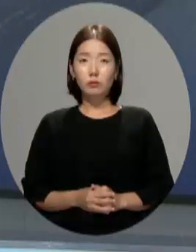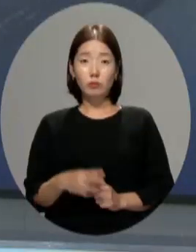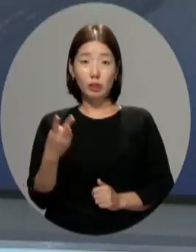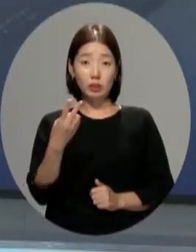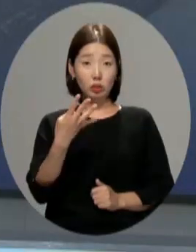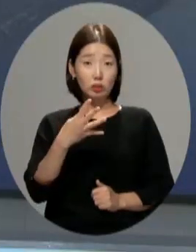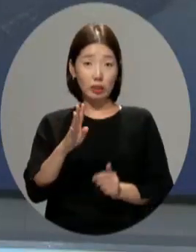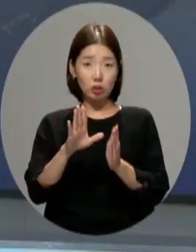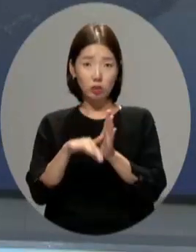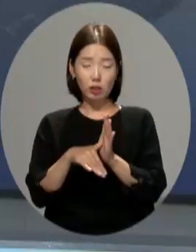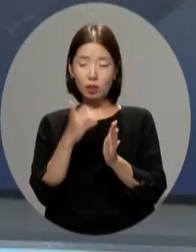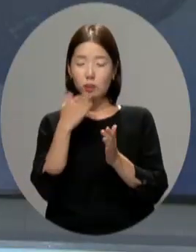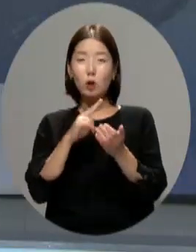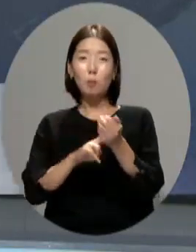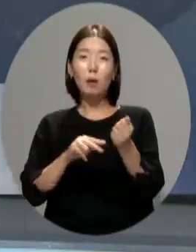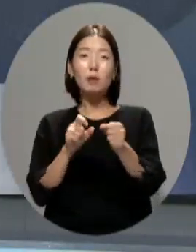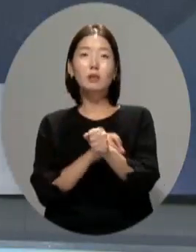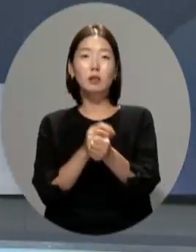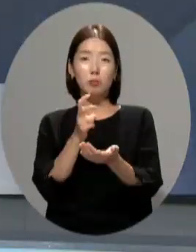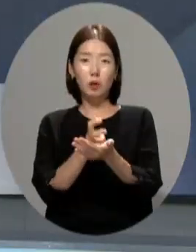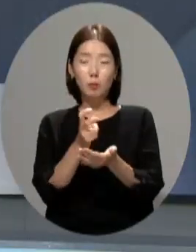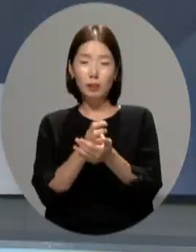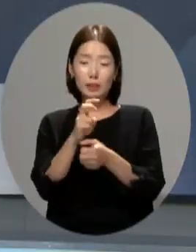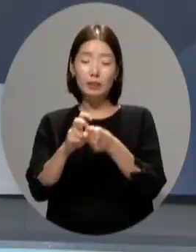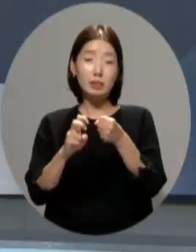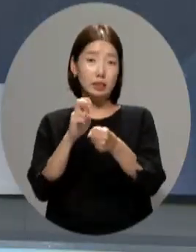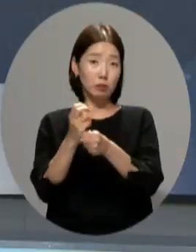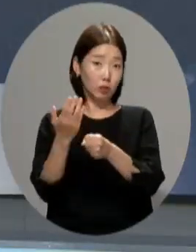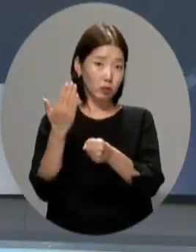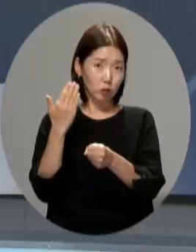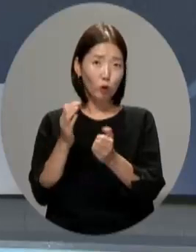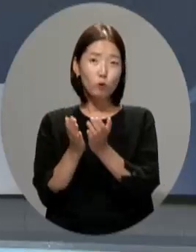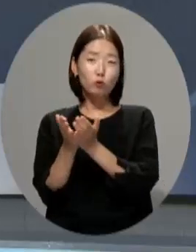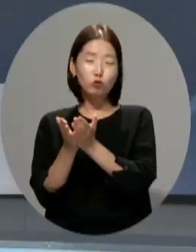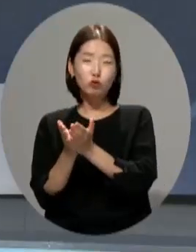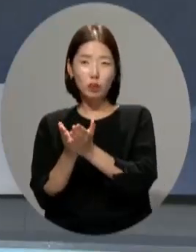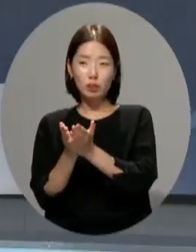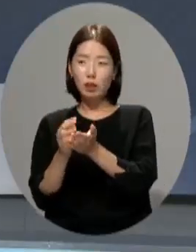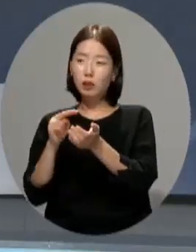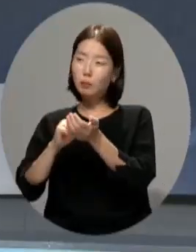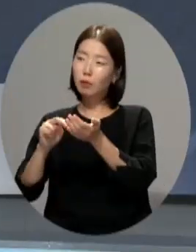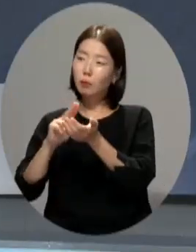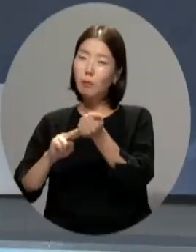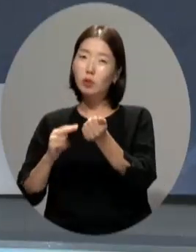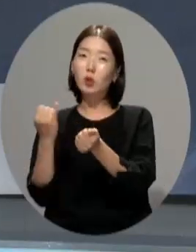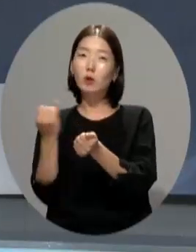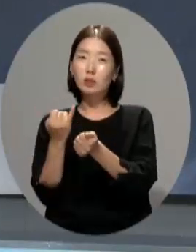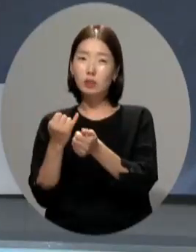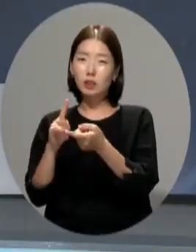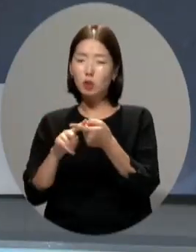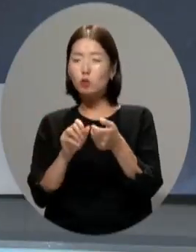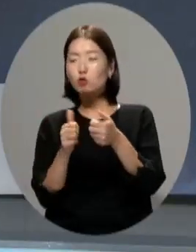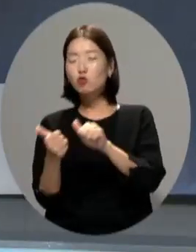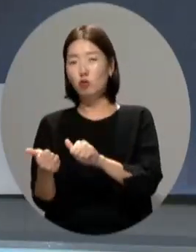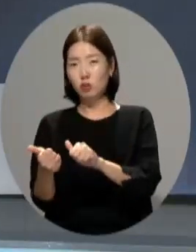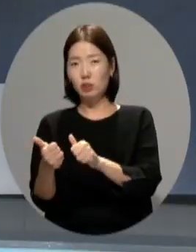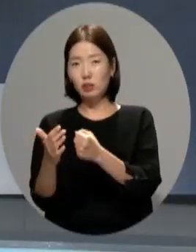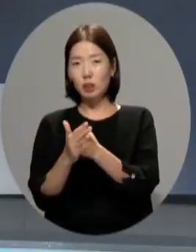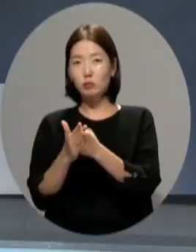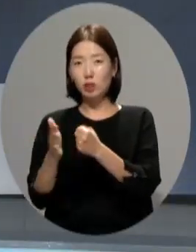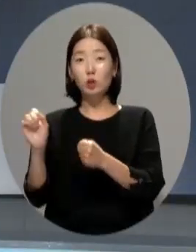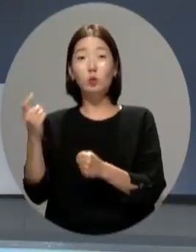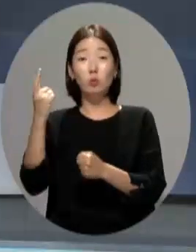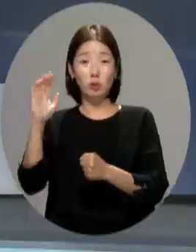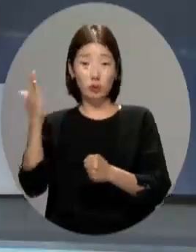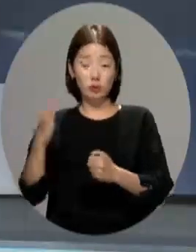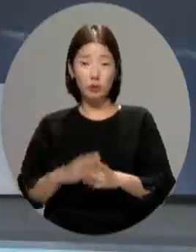지난 2004년 제정된 성매매 특별법은 20여 년 전 군산 성매매 여성들이 감금돼 있다가 화재로 숨진 사건이 계기가